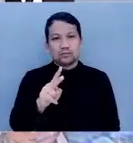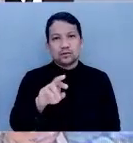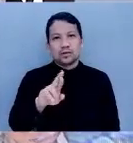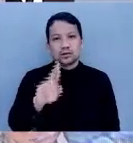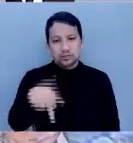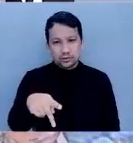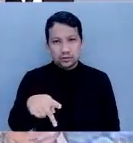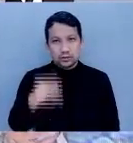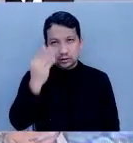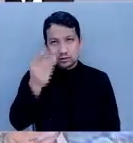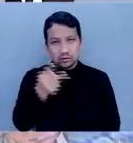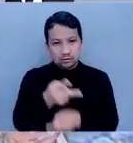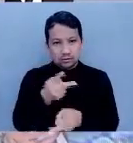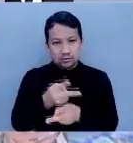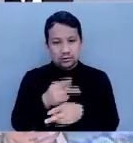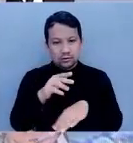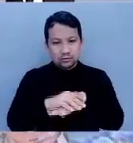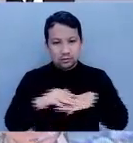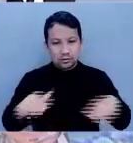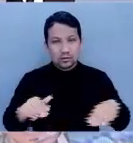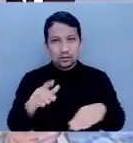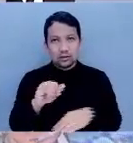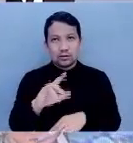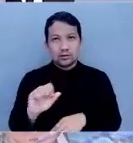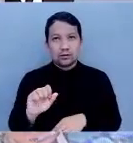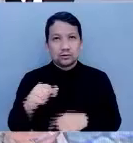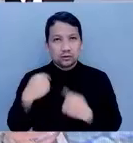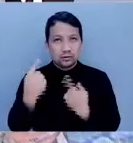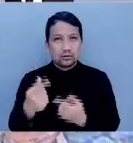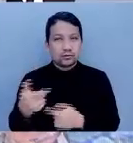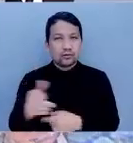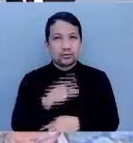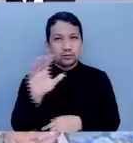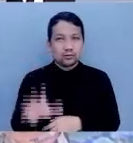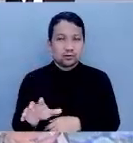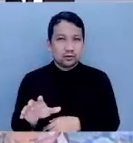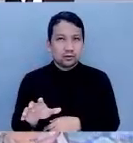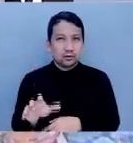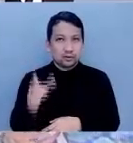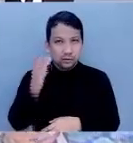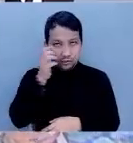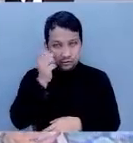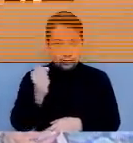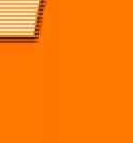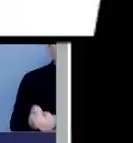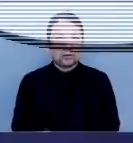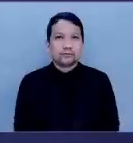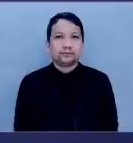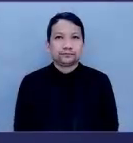Madre na banta rin sa Ayungin Shoal? Nasa frontline ng balitang yan, si Camille Samonte.